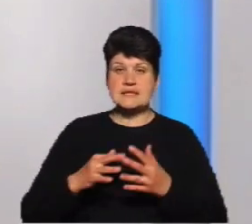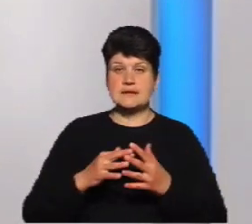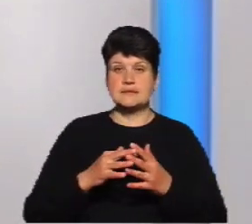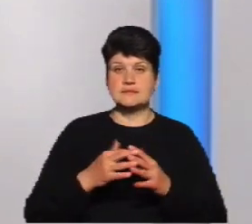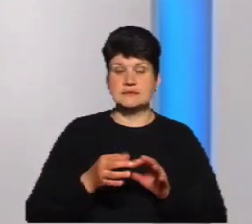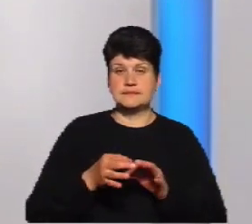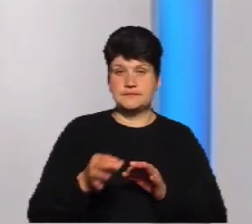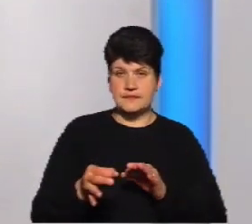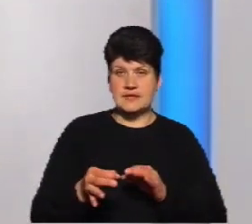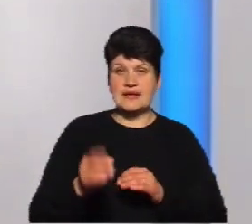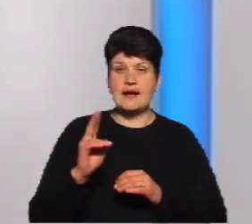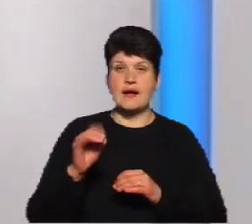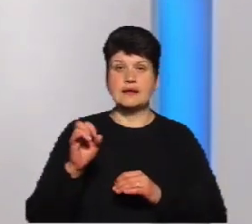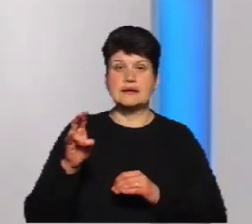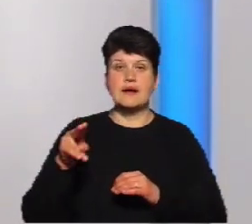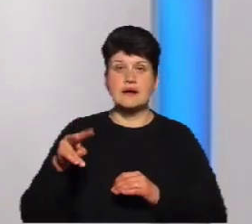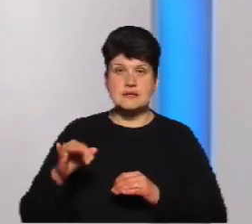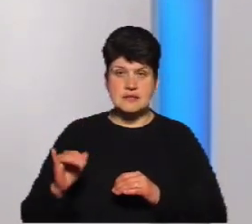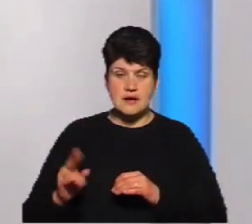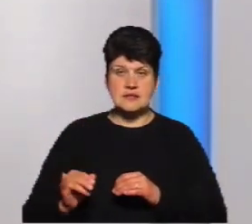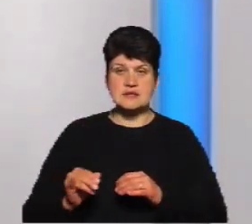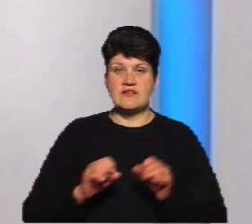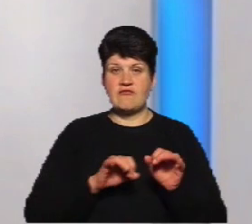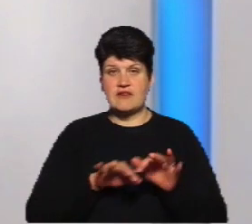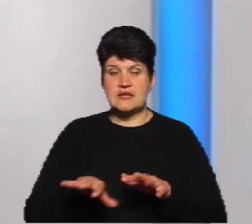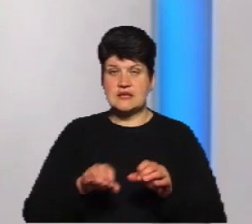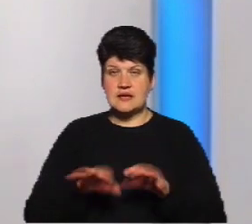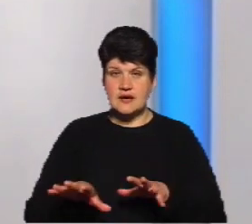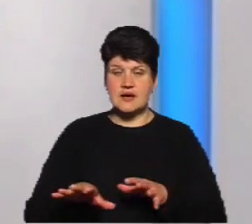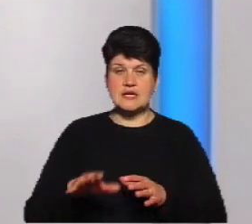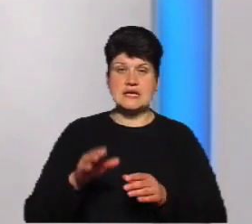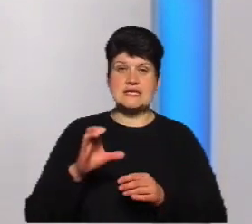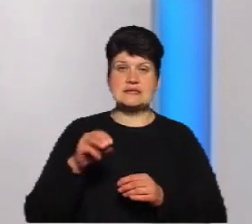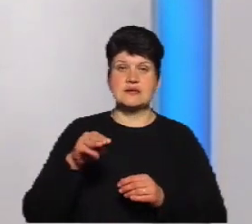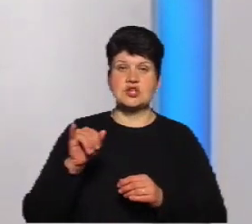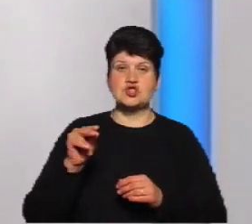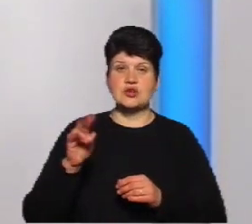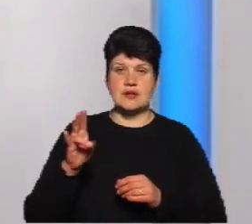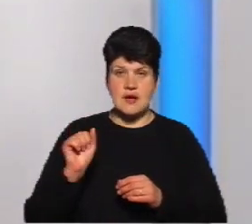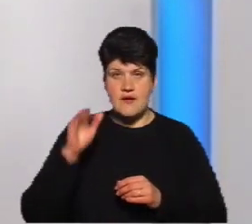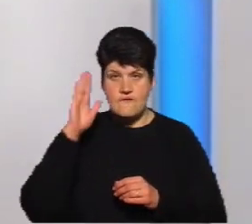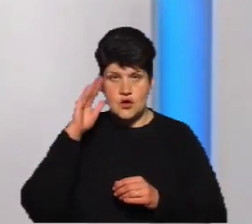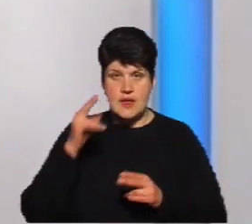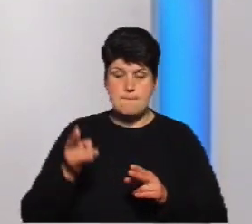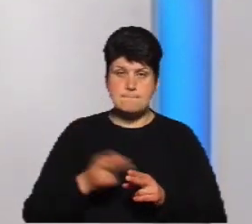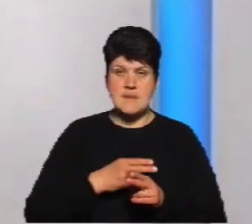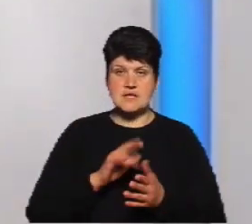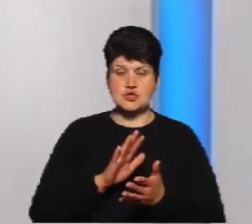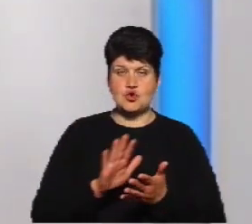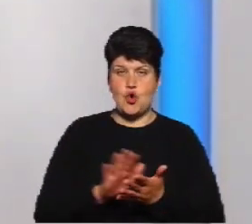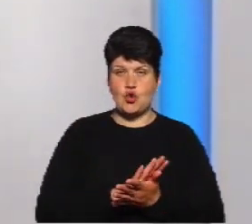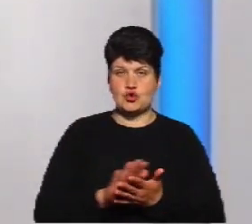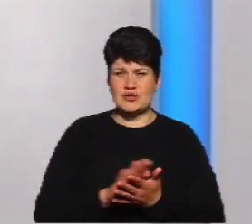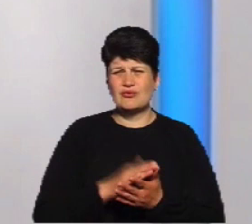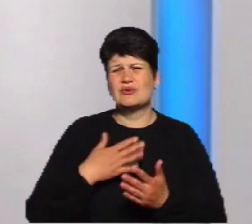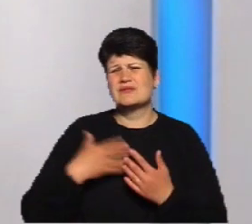каналізації витікає стічна вода без очистки. В нас з давніх давен, це вже